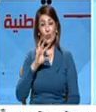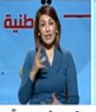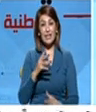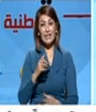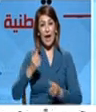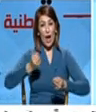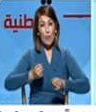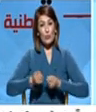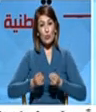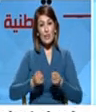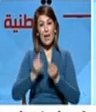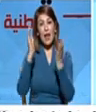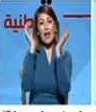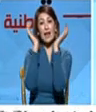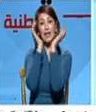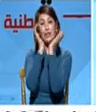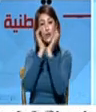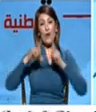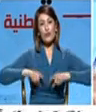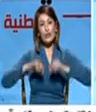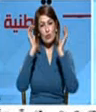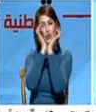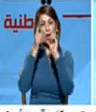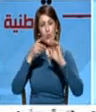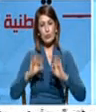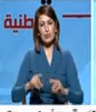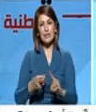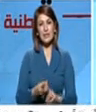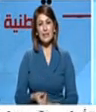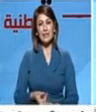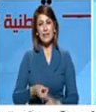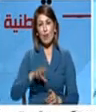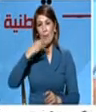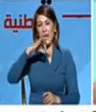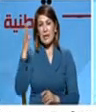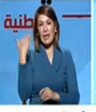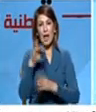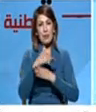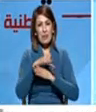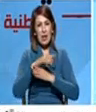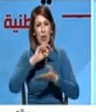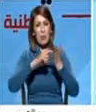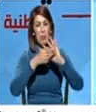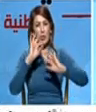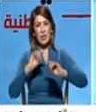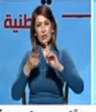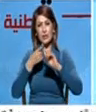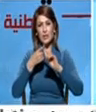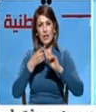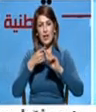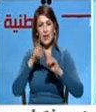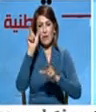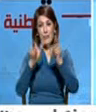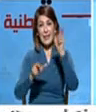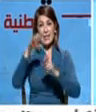دوري مدير عام الاجتماعي لوزاره الشؤون الاجتماعيه احكينا على البطاله الفنيه بالنسبه البت فيها اليوم الثلاثاء